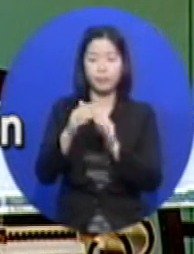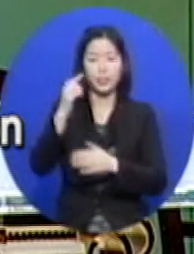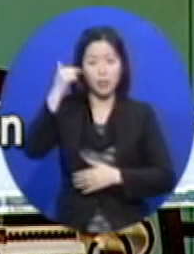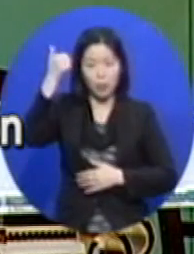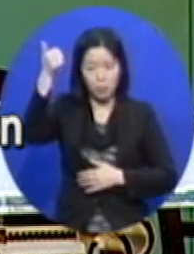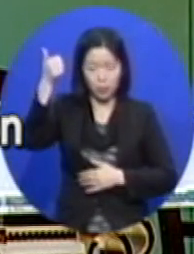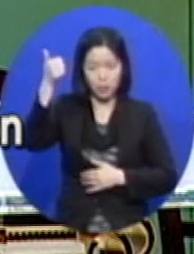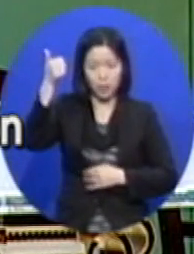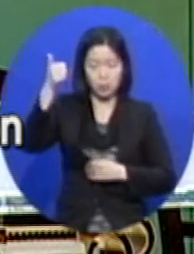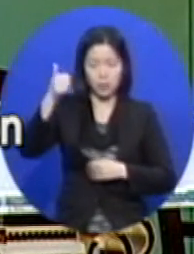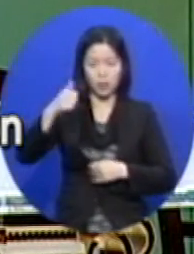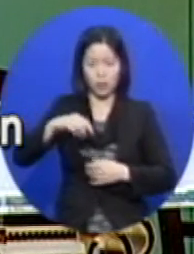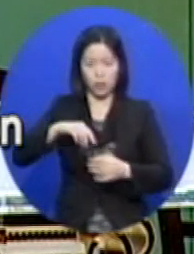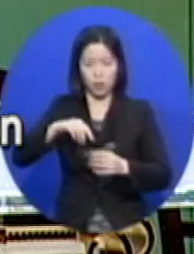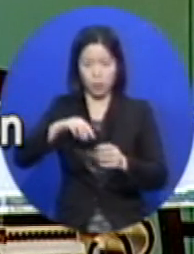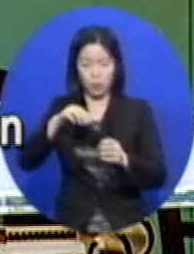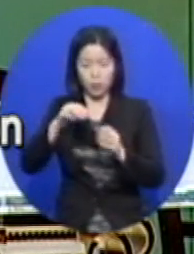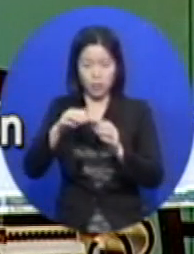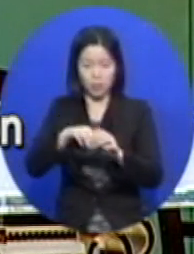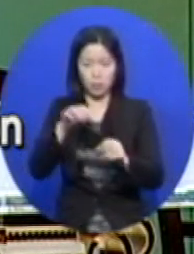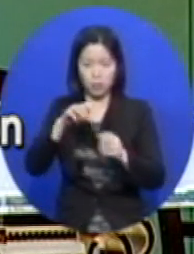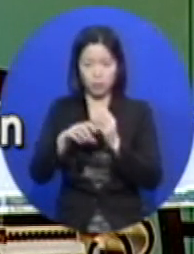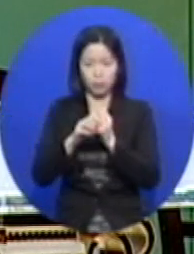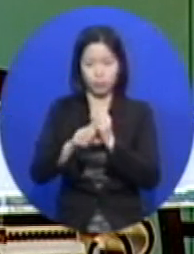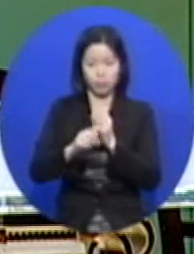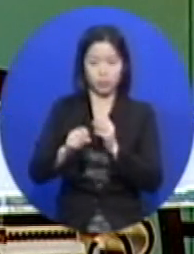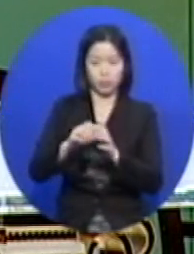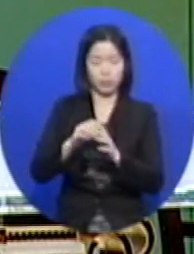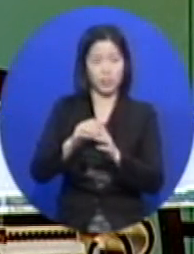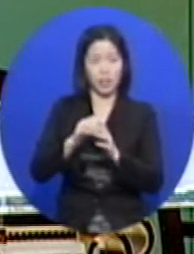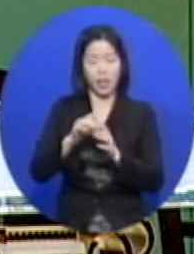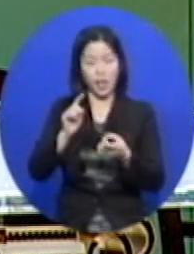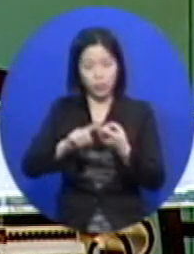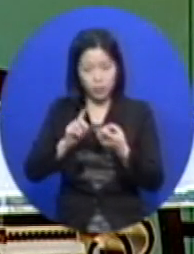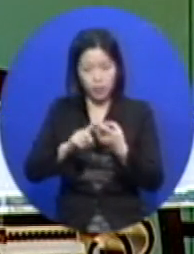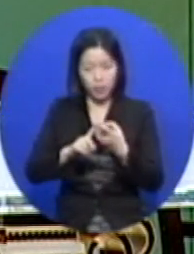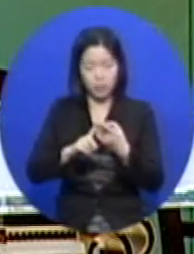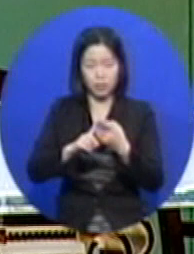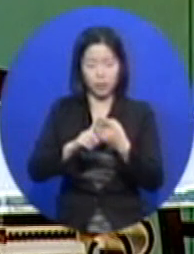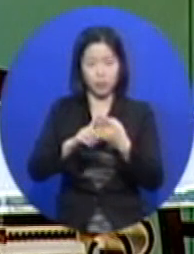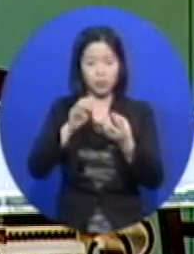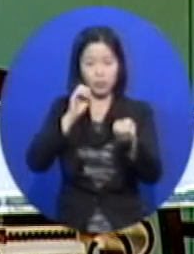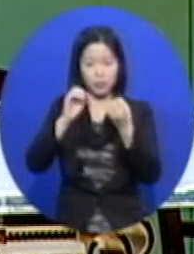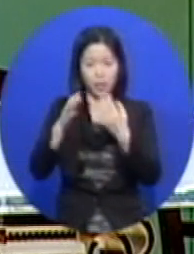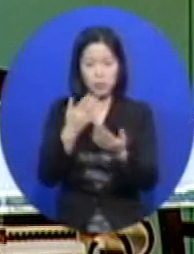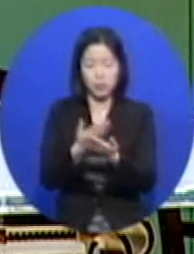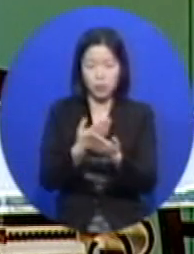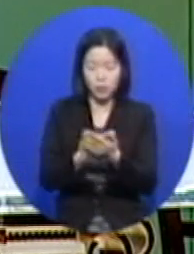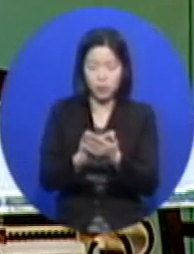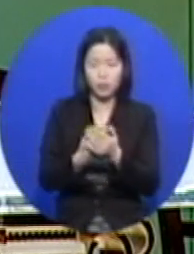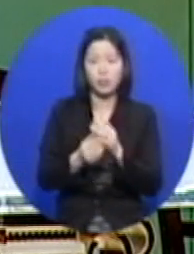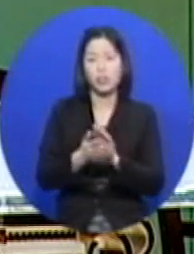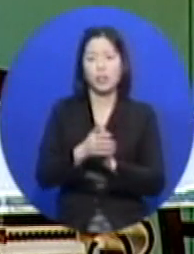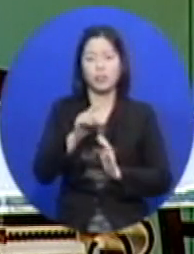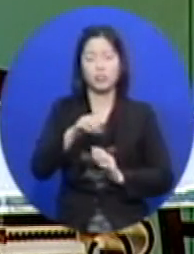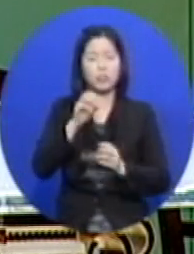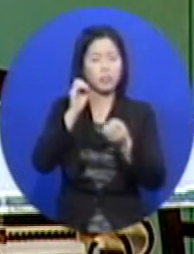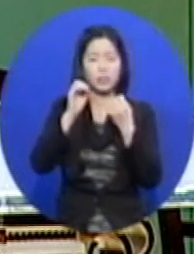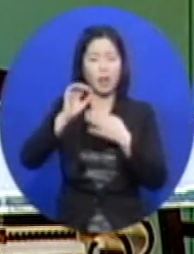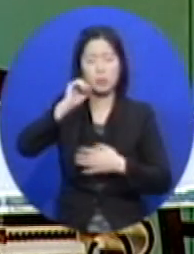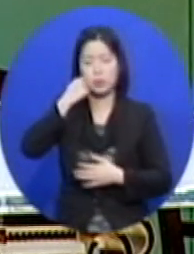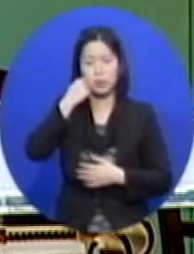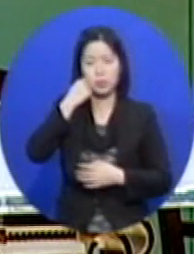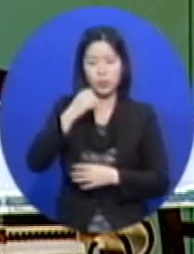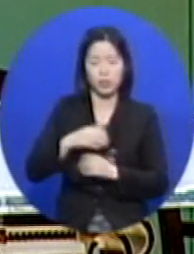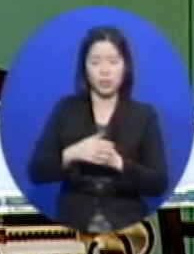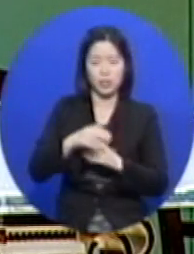자유 행위가 됩니까 답을 해 주십시오 그렇게 게시판에 올린 걸 봤는데 그럼 답을 해 드리고 말 것도